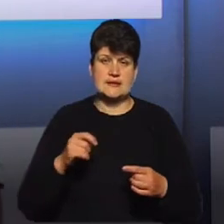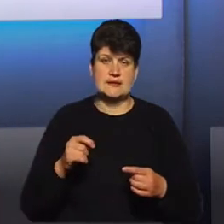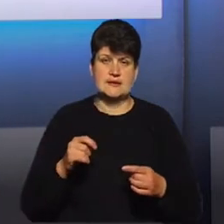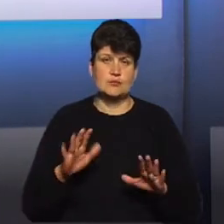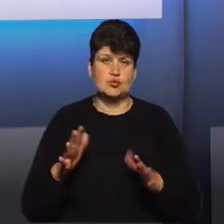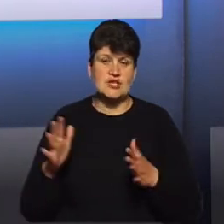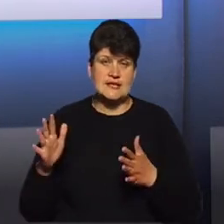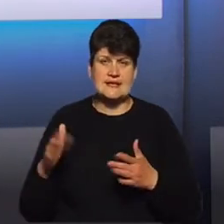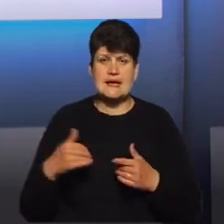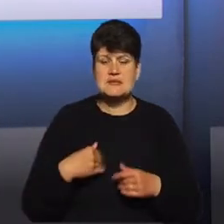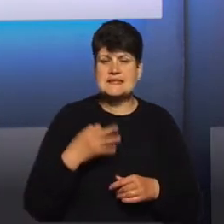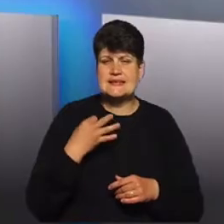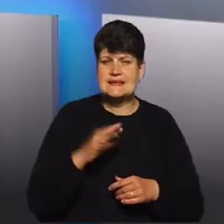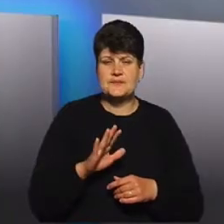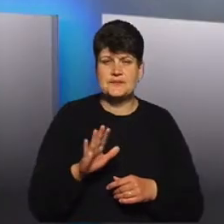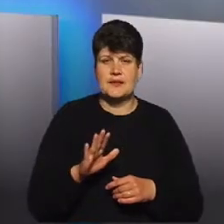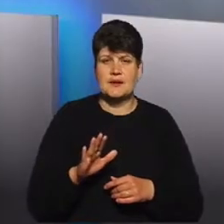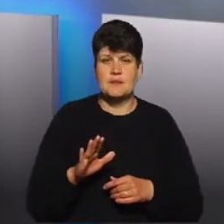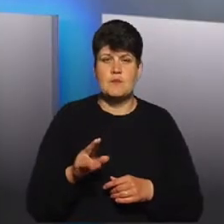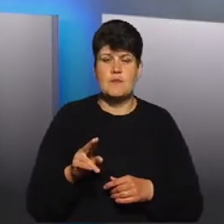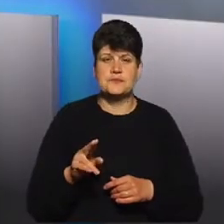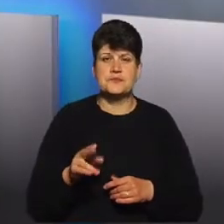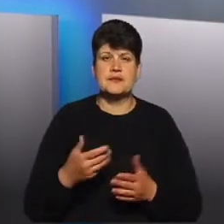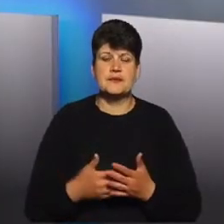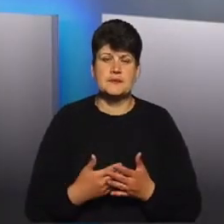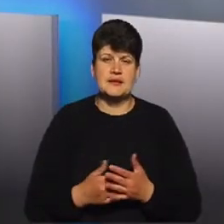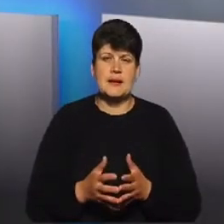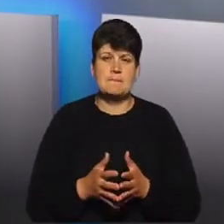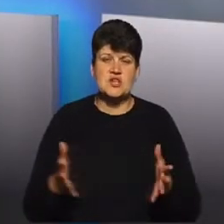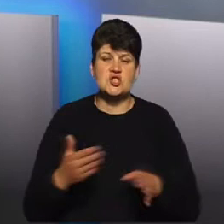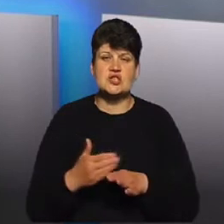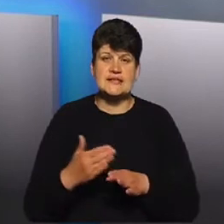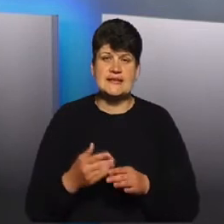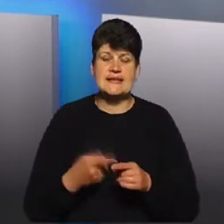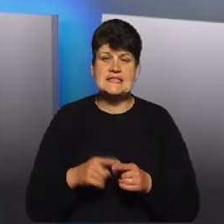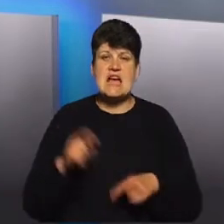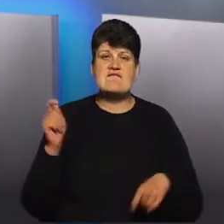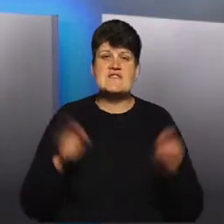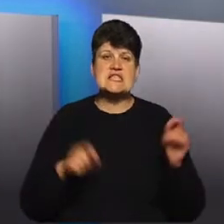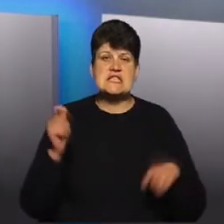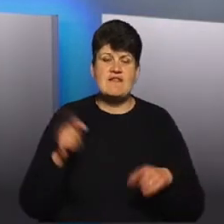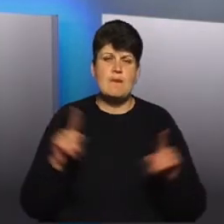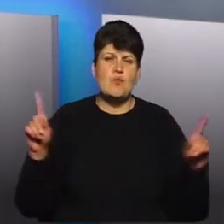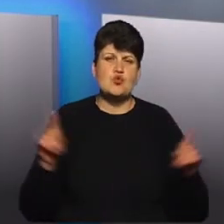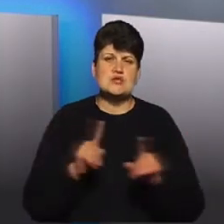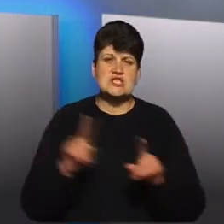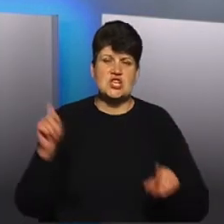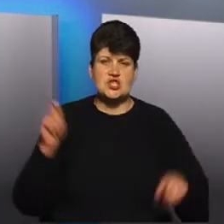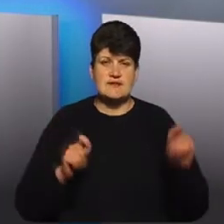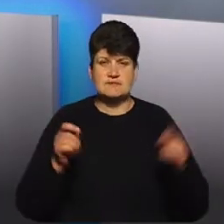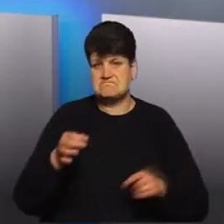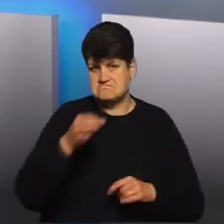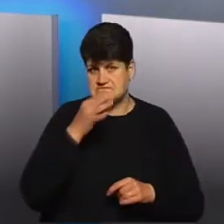такий подієвий туризм. Тобто, найбільша частина – це все-таки фестивалі, музичні фестивалі, це, які приваблювали. Так, в Тернополі фестивалі ми,